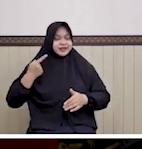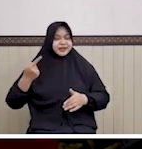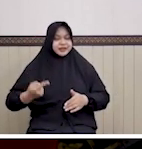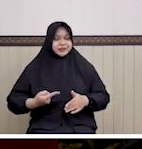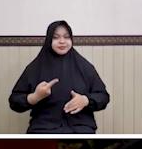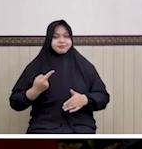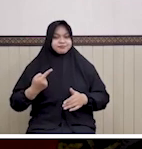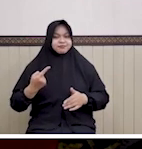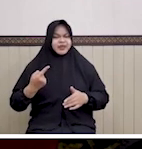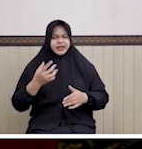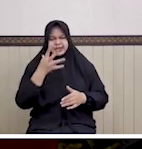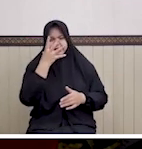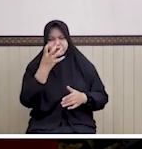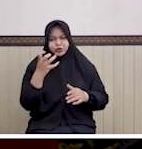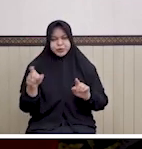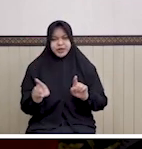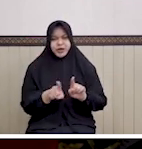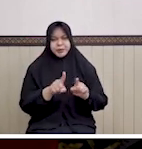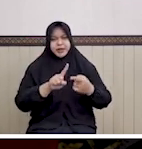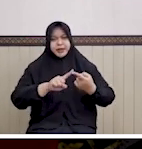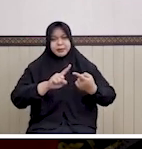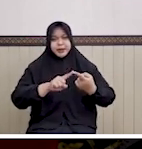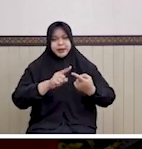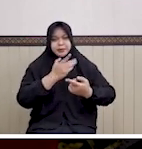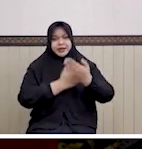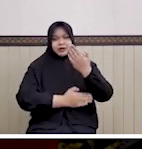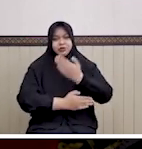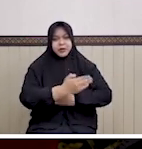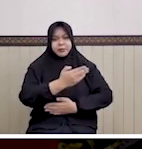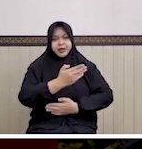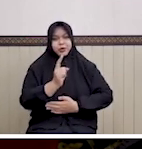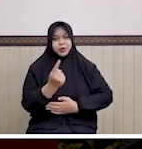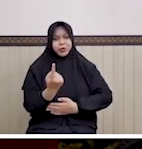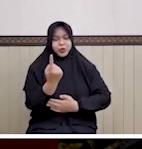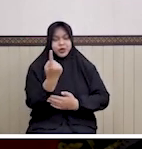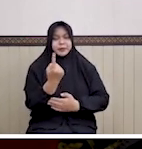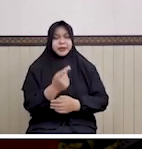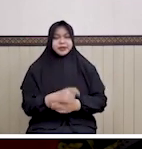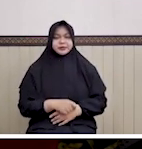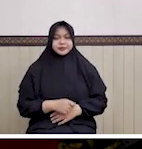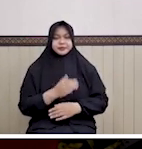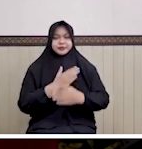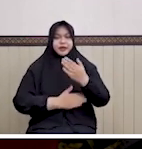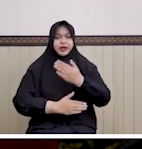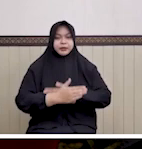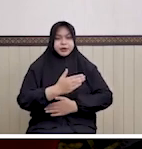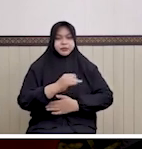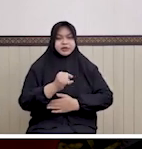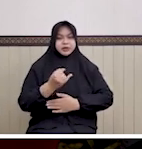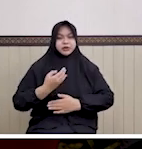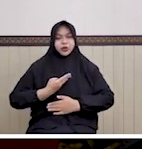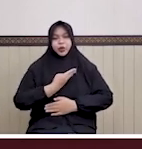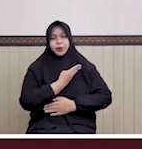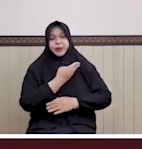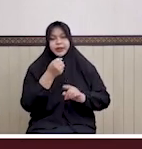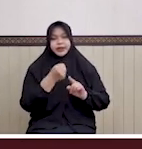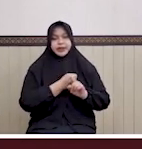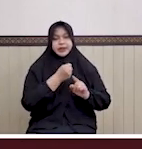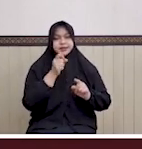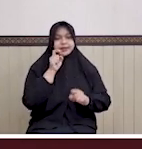Eh serius mendampingi teman-teman Devi OK Google utamanya adalah difabel yang menjadi korban kekerasan